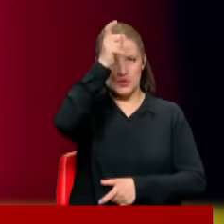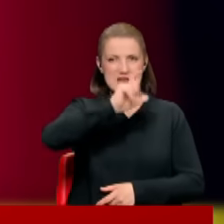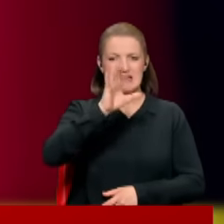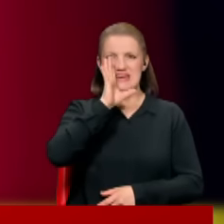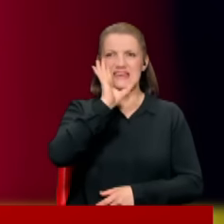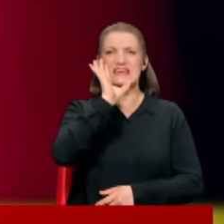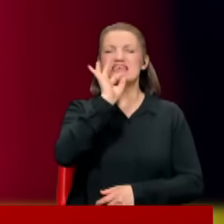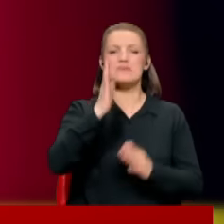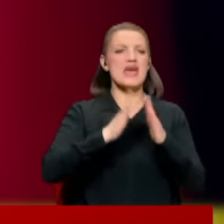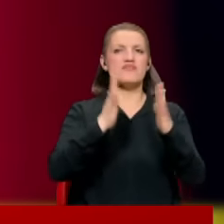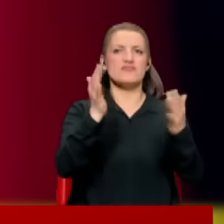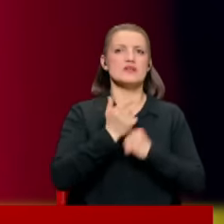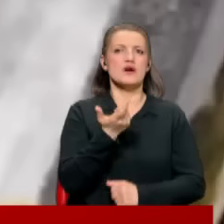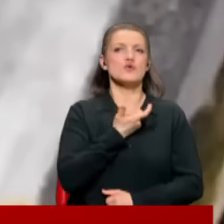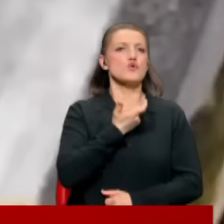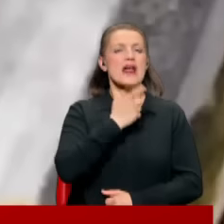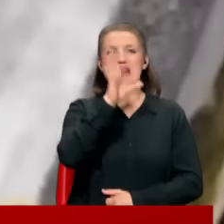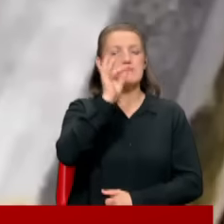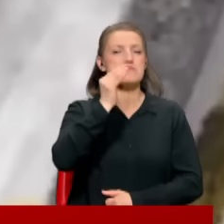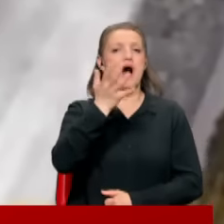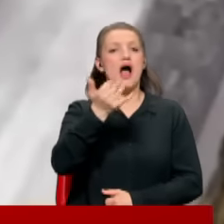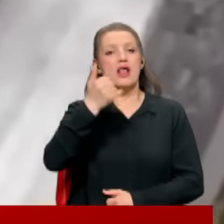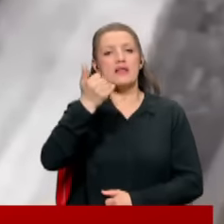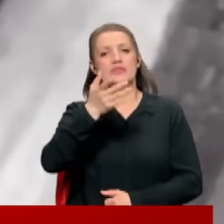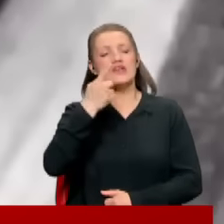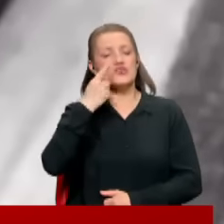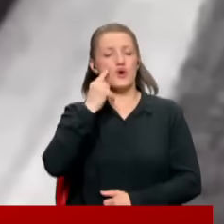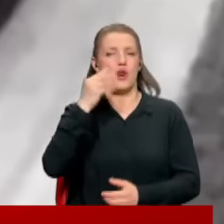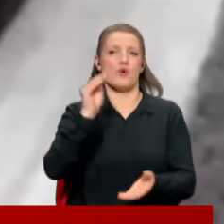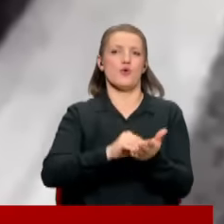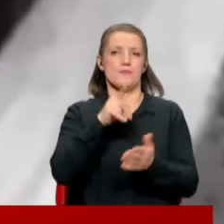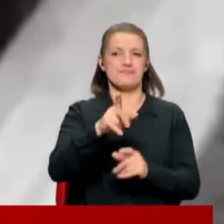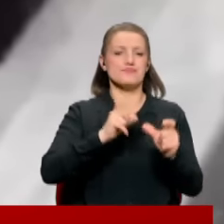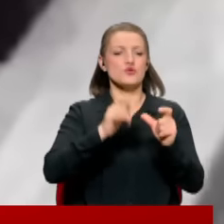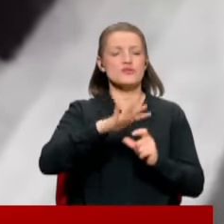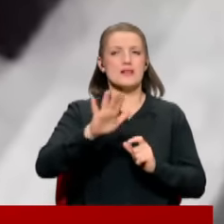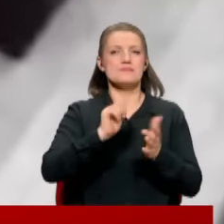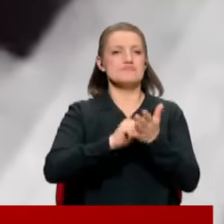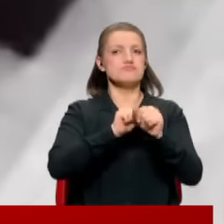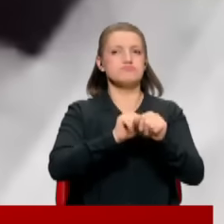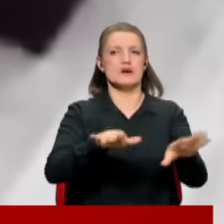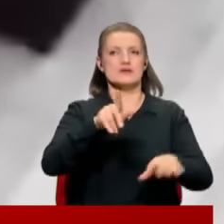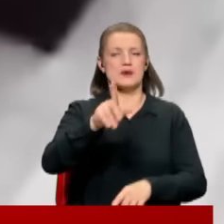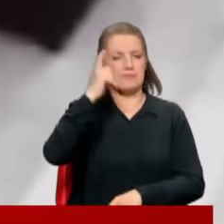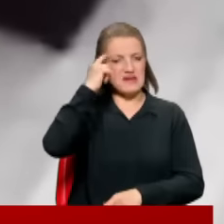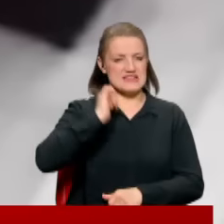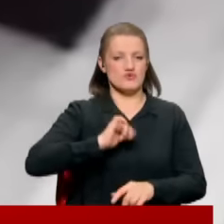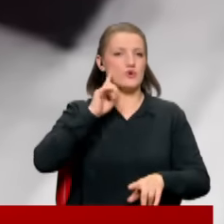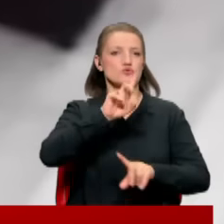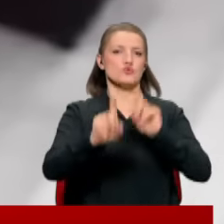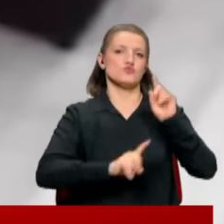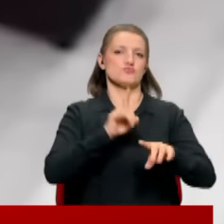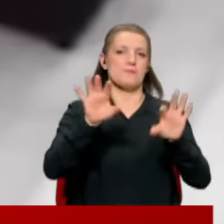kim gayrimenkul alsa kuralı alıcı koyuyor. Sosyal medyada yayınlanan görüntülerle ilgili İstanbul Cumhuriyet Başsavcılığı soruşturma